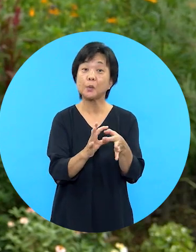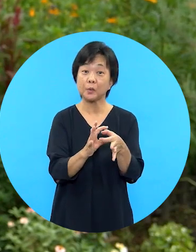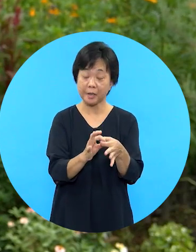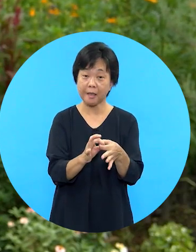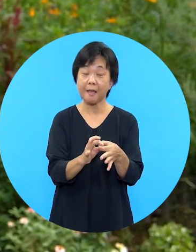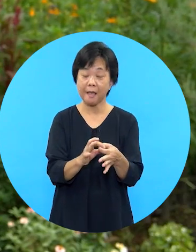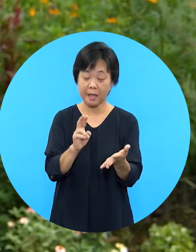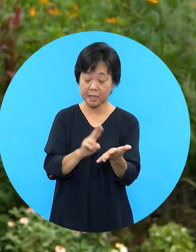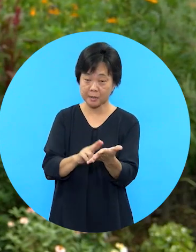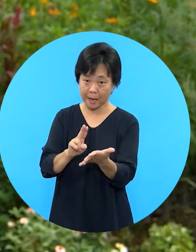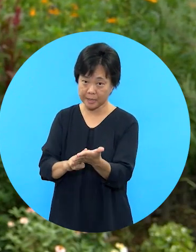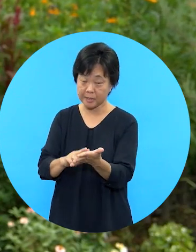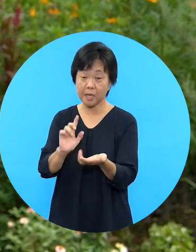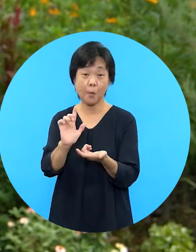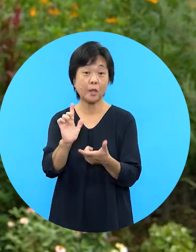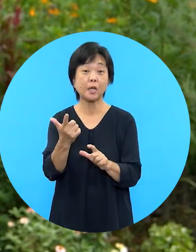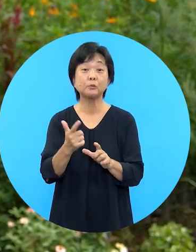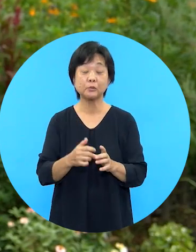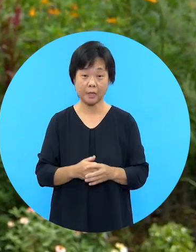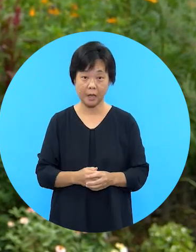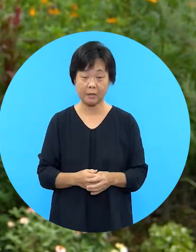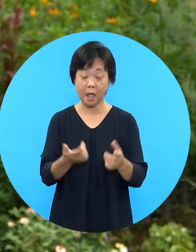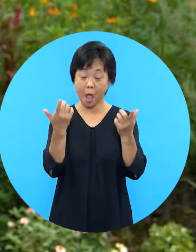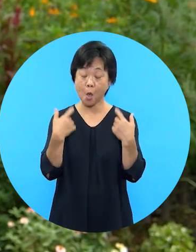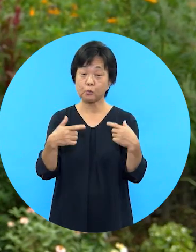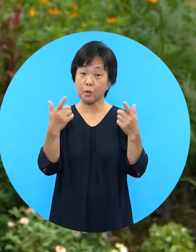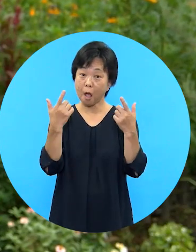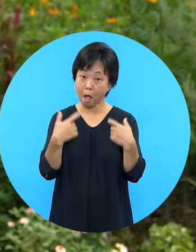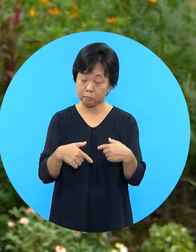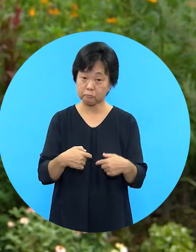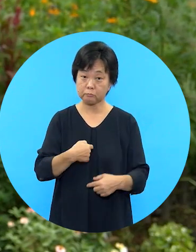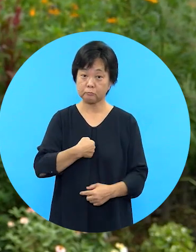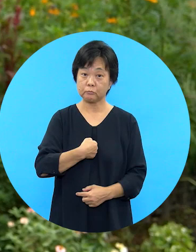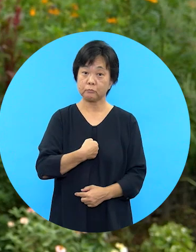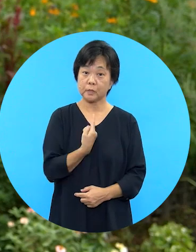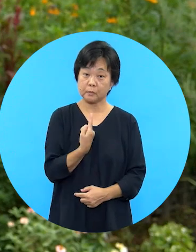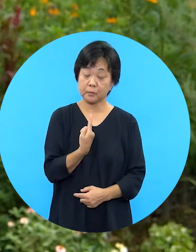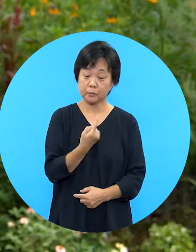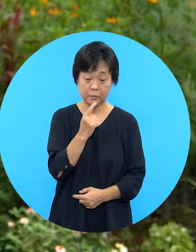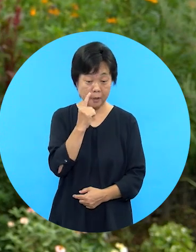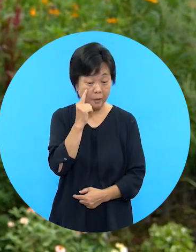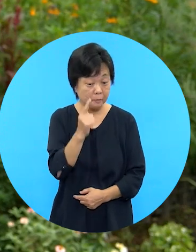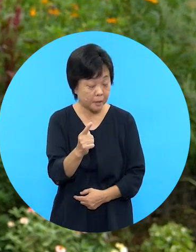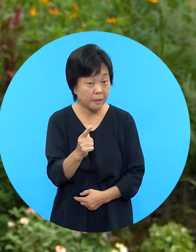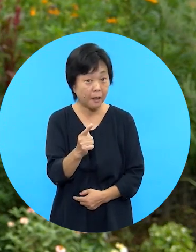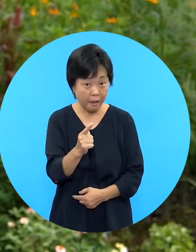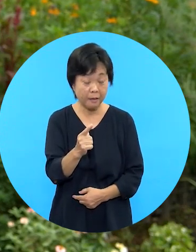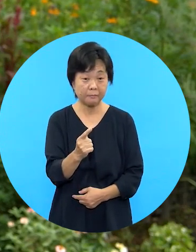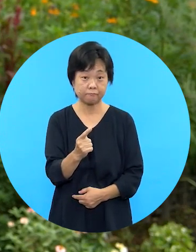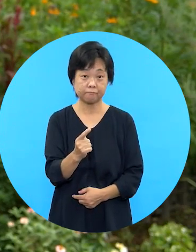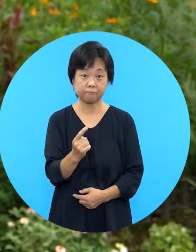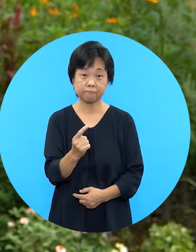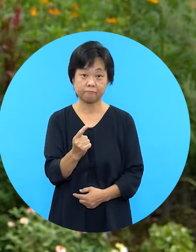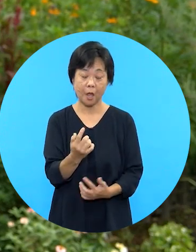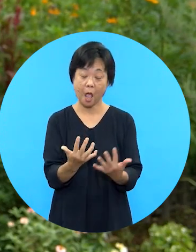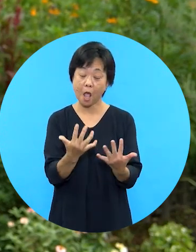ただ規制的にそうやるだけではなくて、普段の日でも自分で草が目立つな